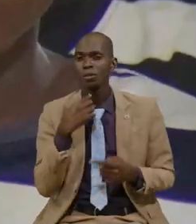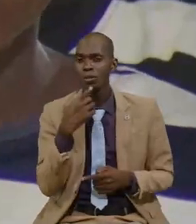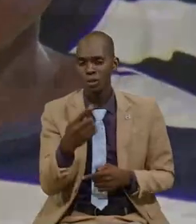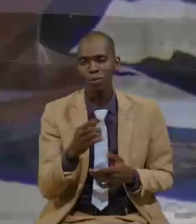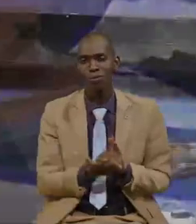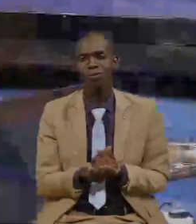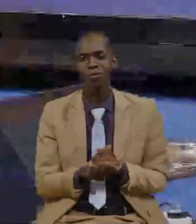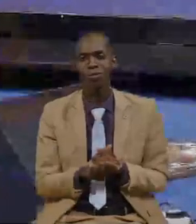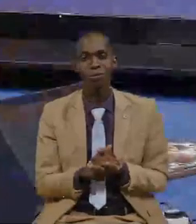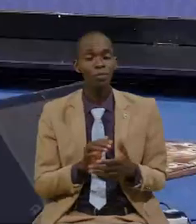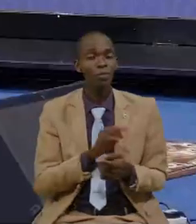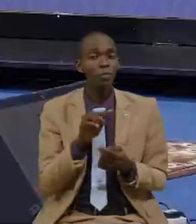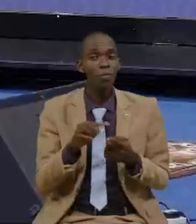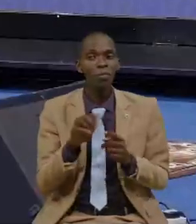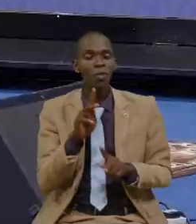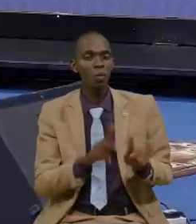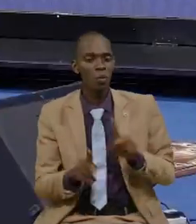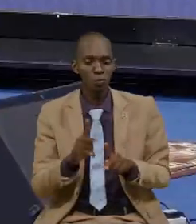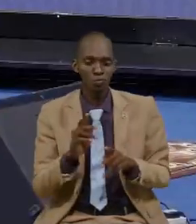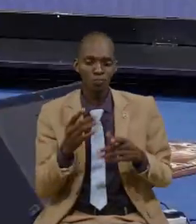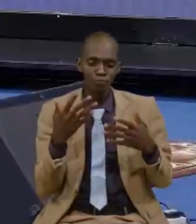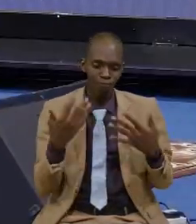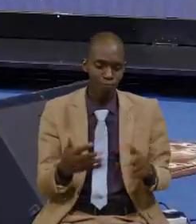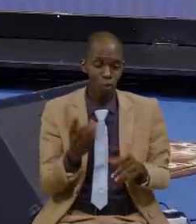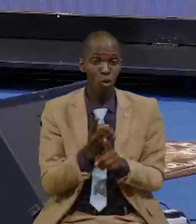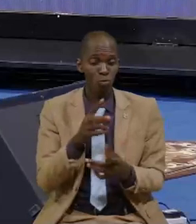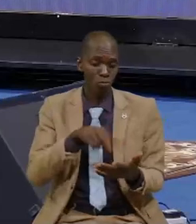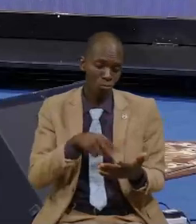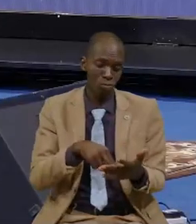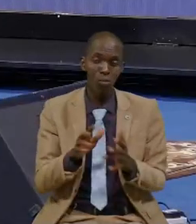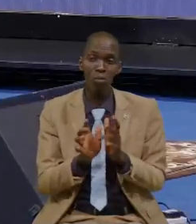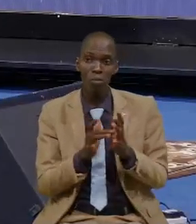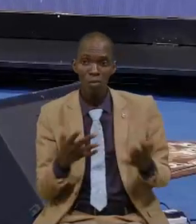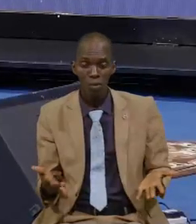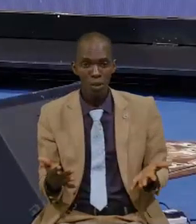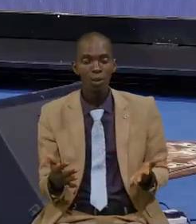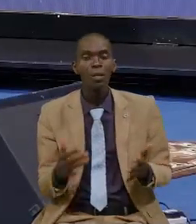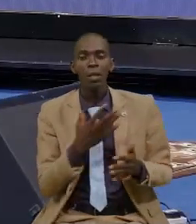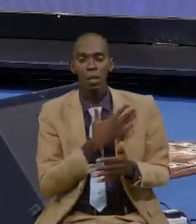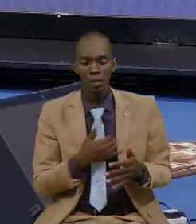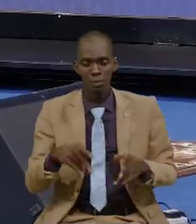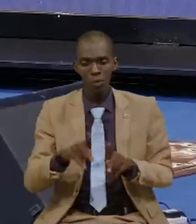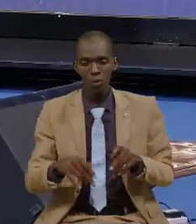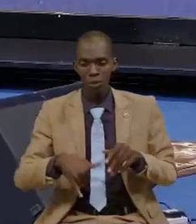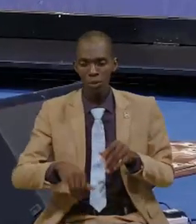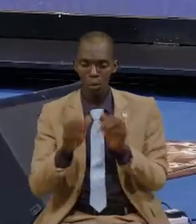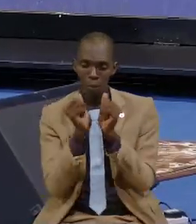dire, et lorsque les gens lisent la Bible, liés par